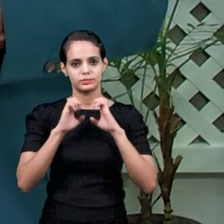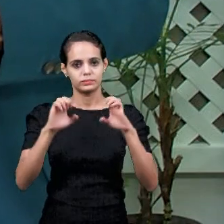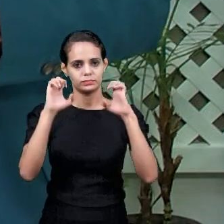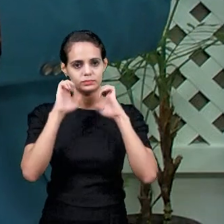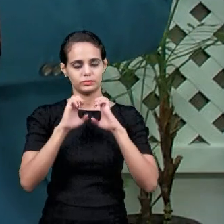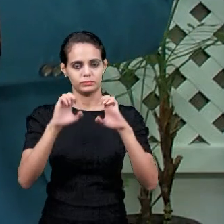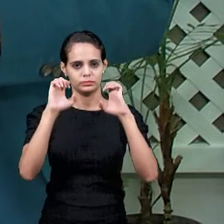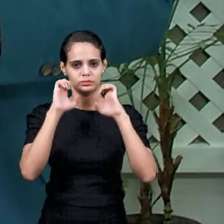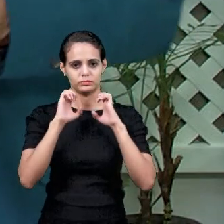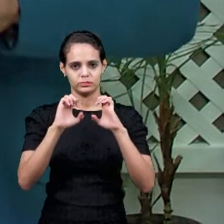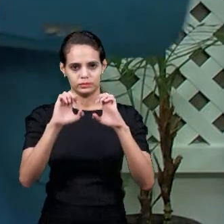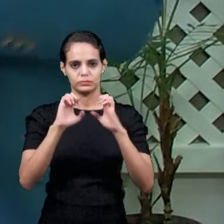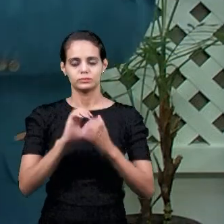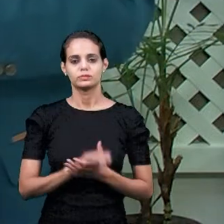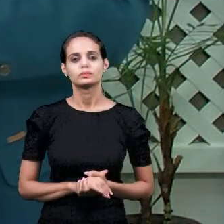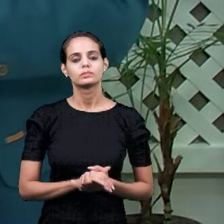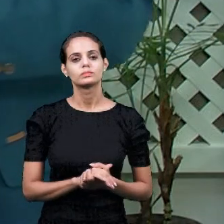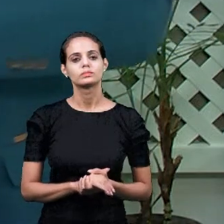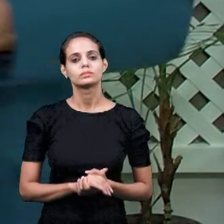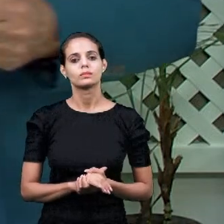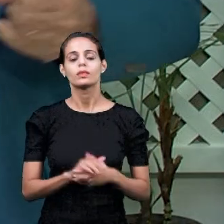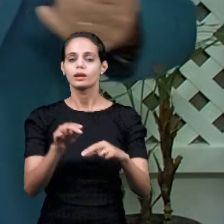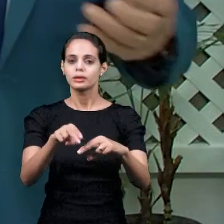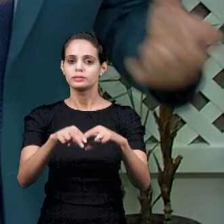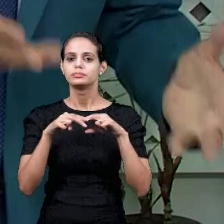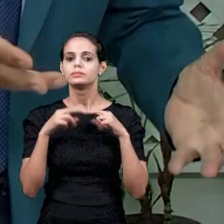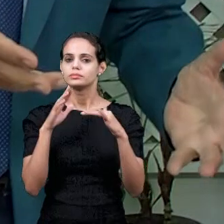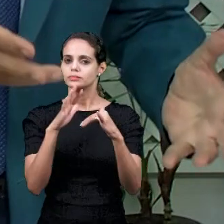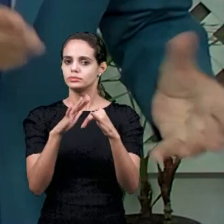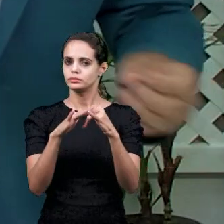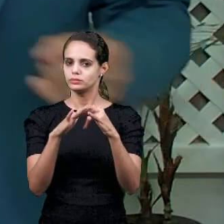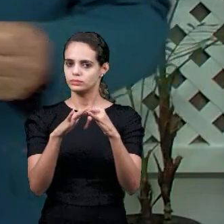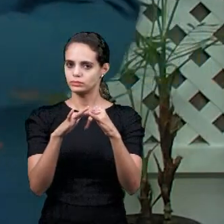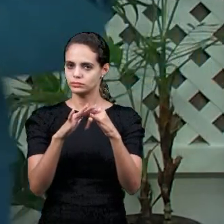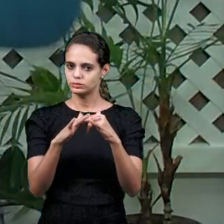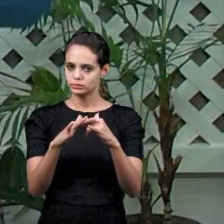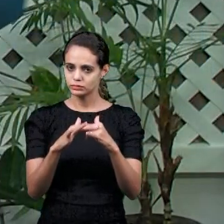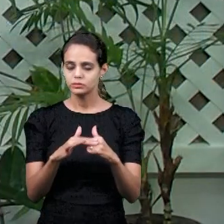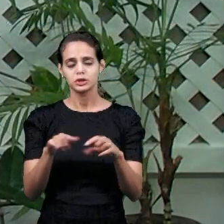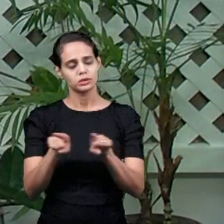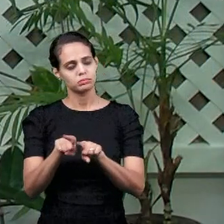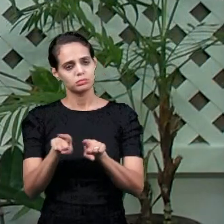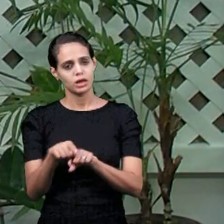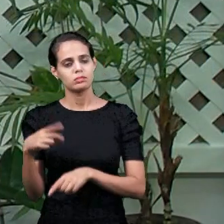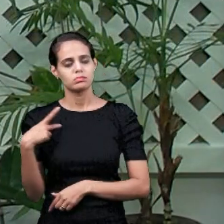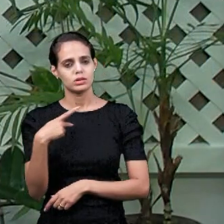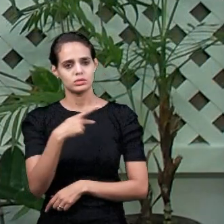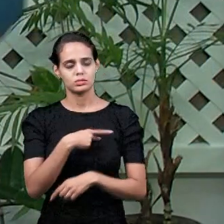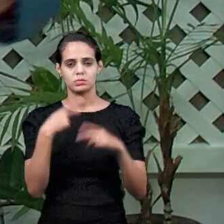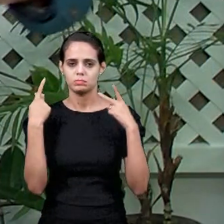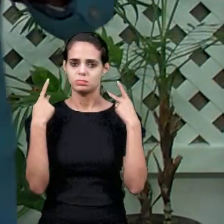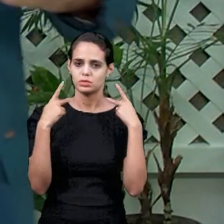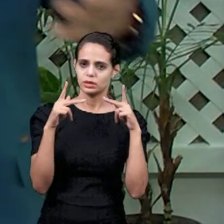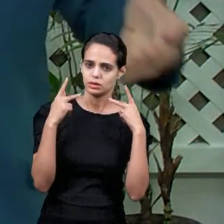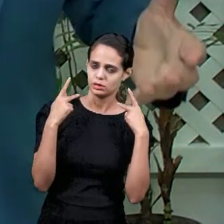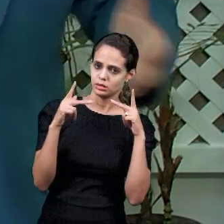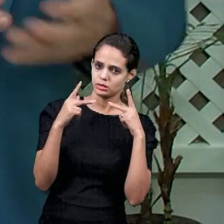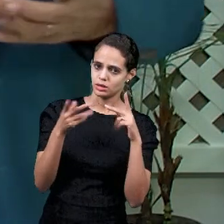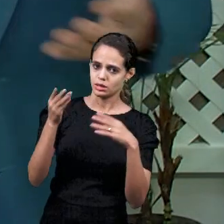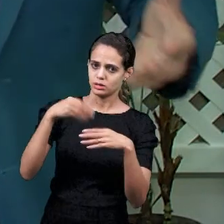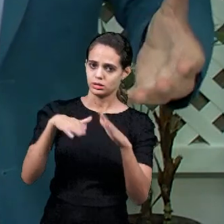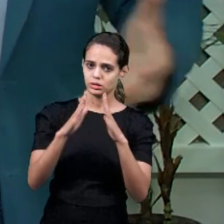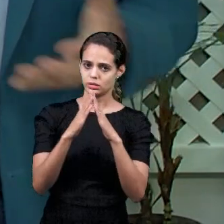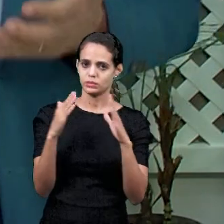Si bien à travers YouTube, le pasteur qui va prêcher, comme dans les églises, les pasteurs qui auront ces